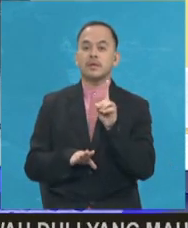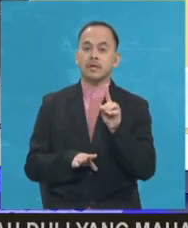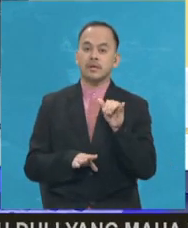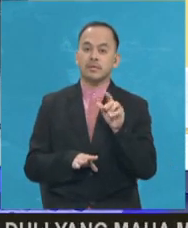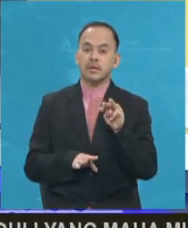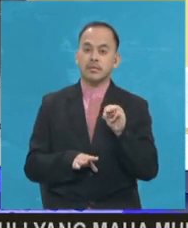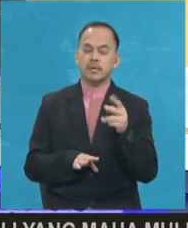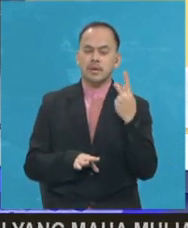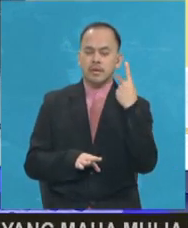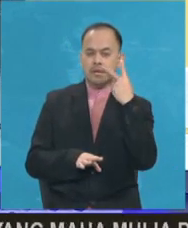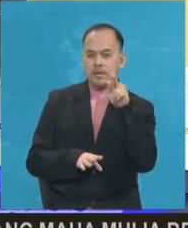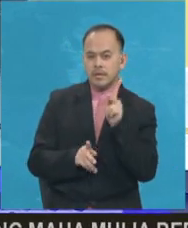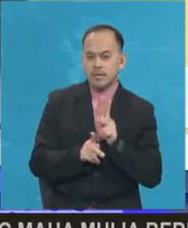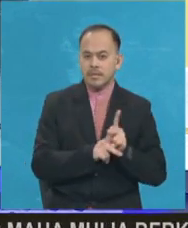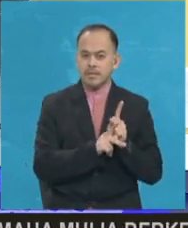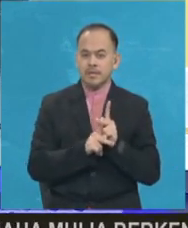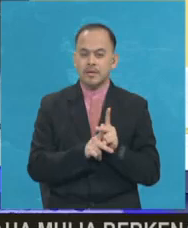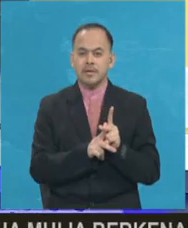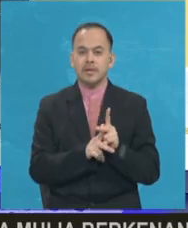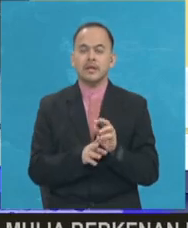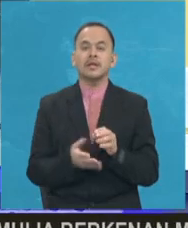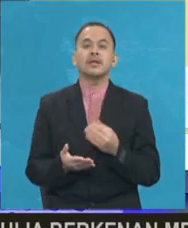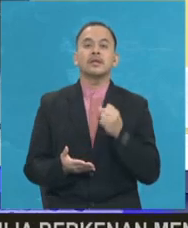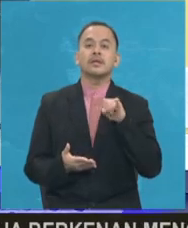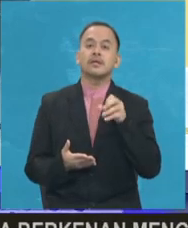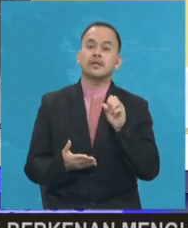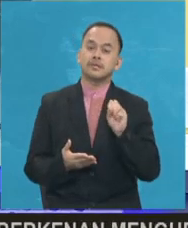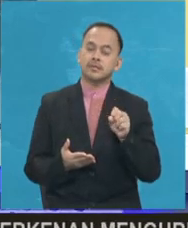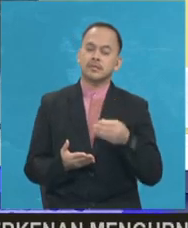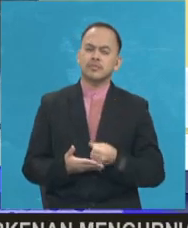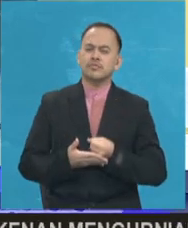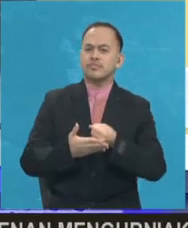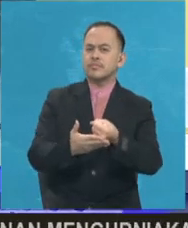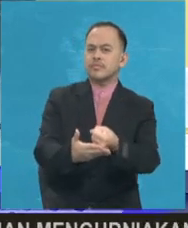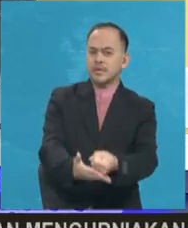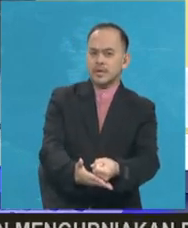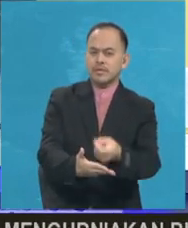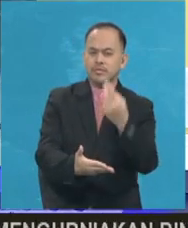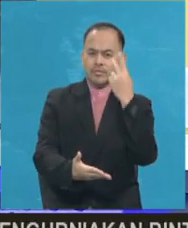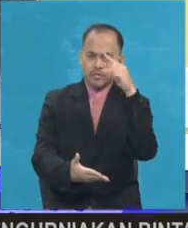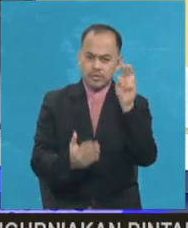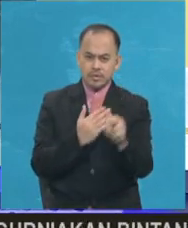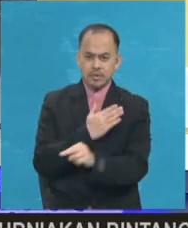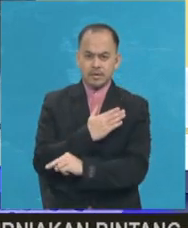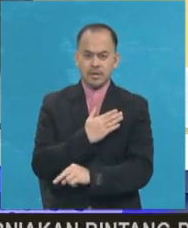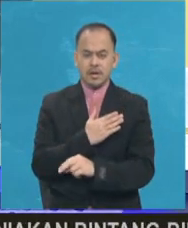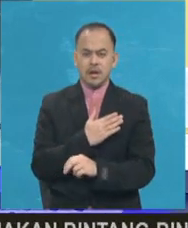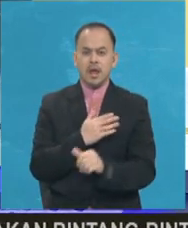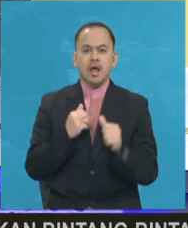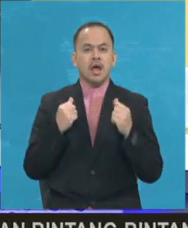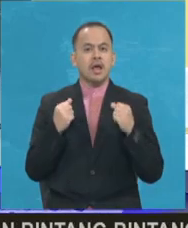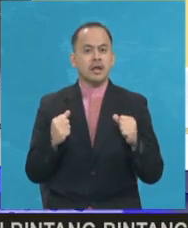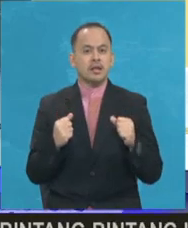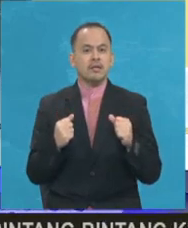perhatian dan penghargaan Baginda terhadap jasa baik yang mereka Sumbangkan kepada negara disamping berazam menyumbangkan